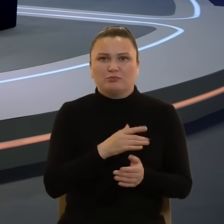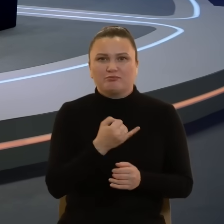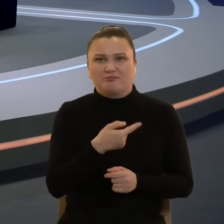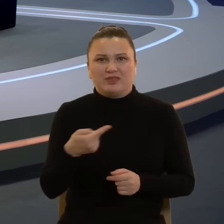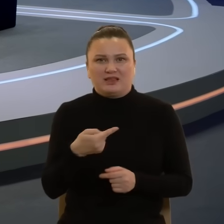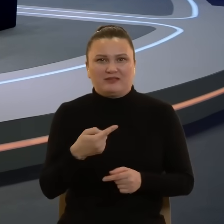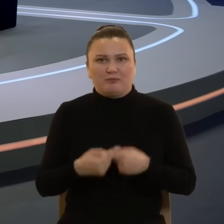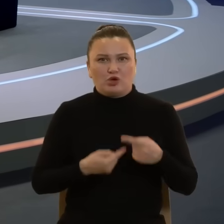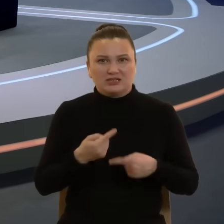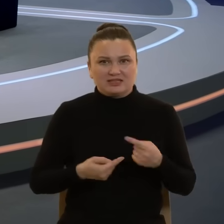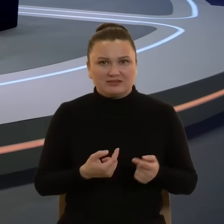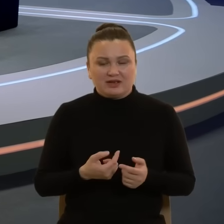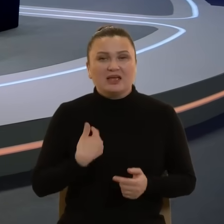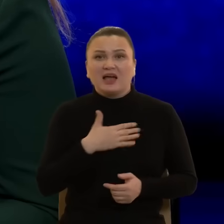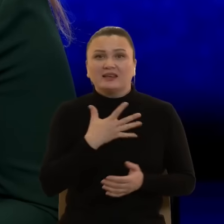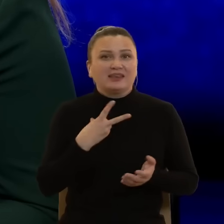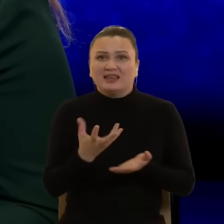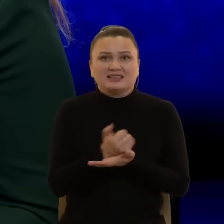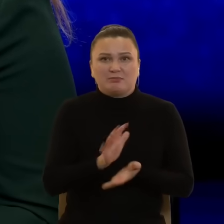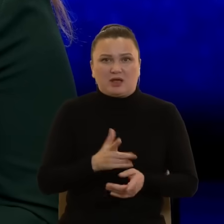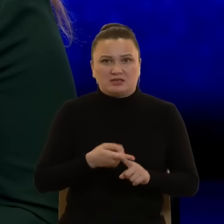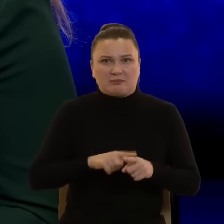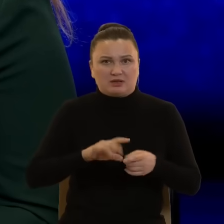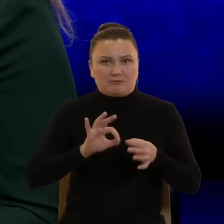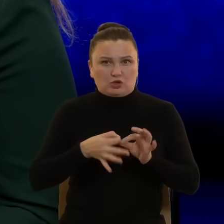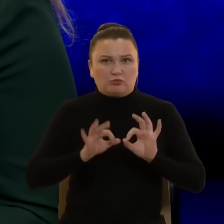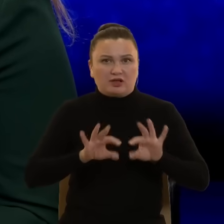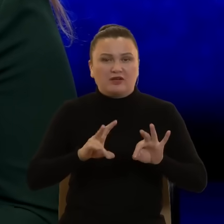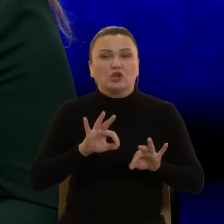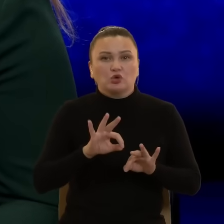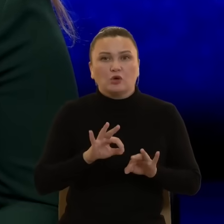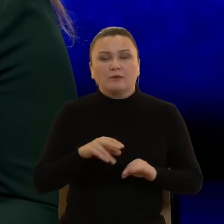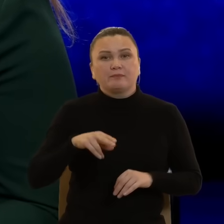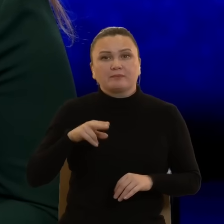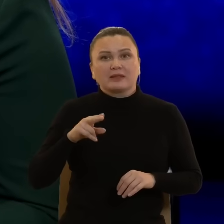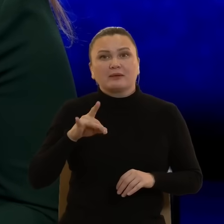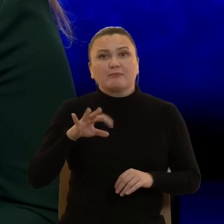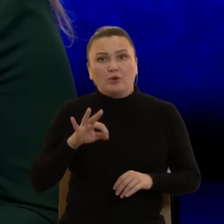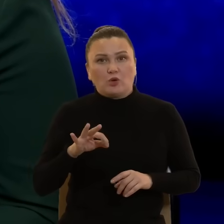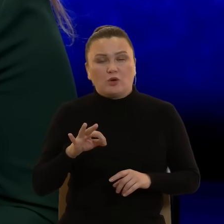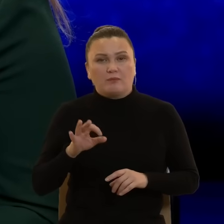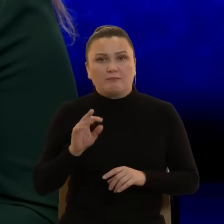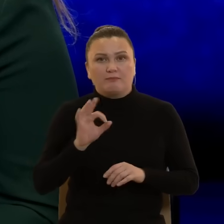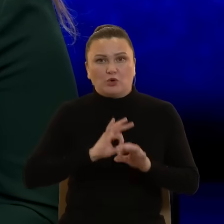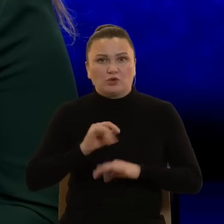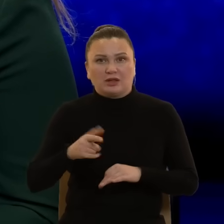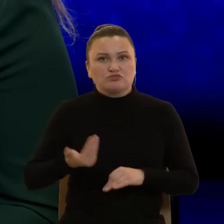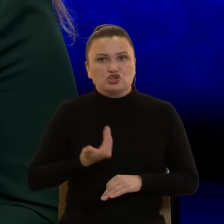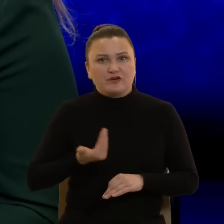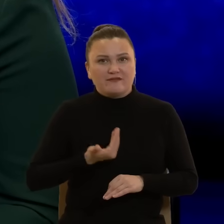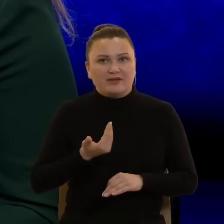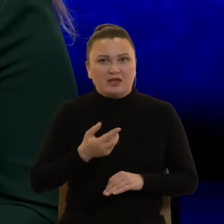об этом подробно, наверное, говорить, но на самом деле некоторые, так как пробиотик содержит бактерии живые,